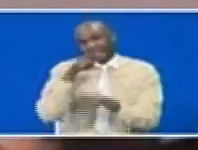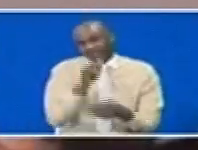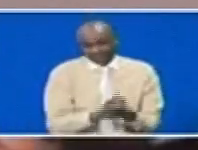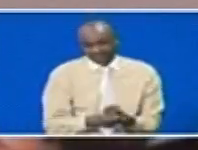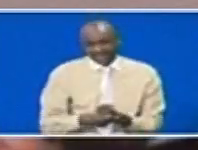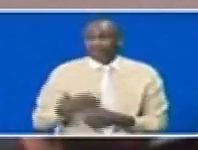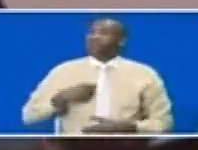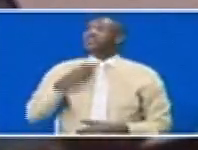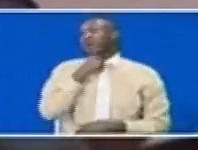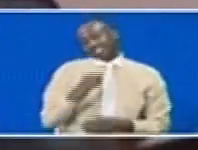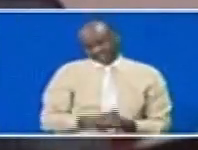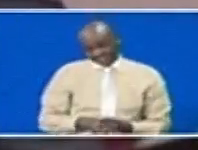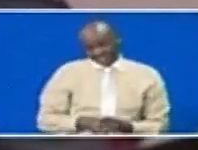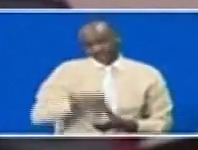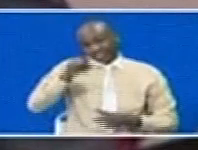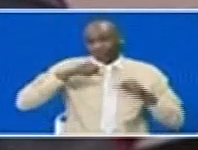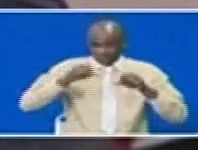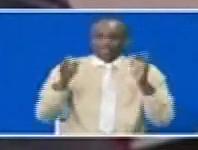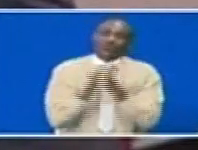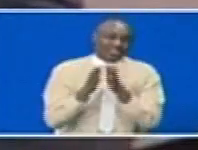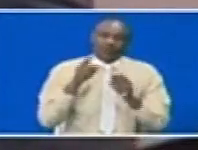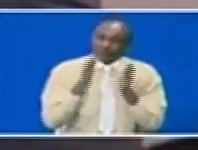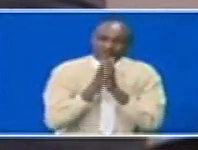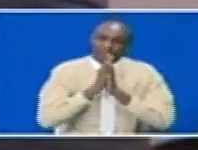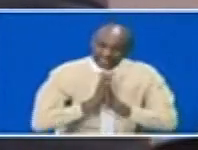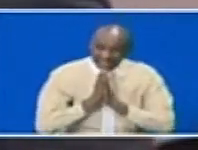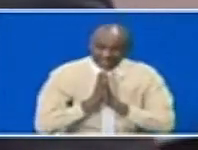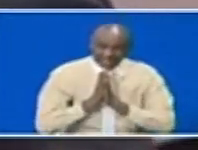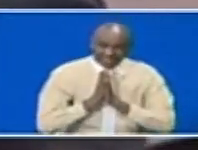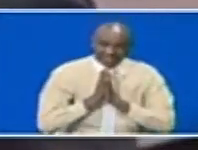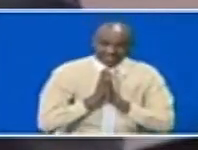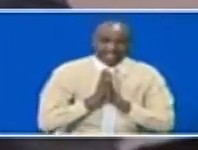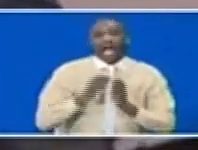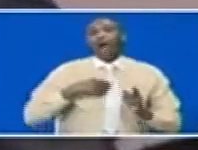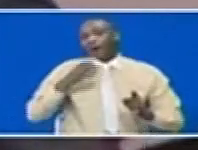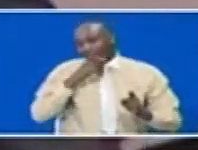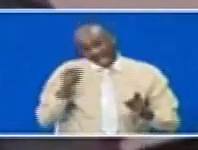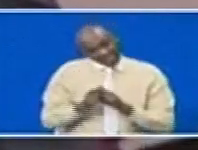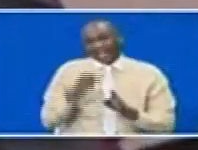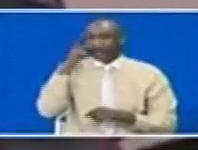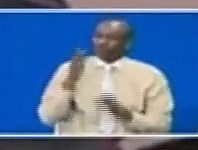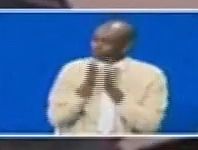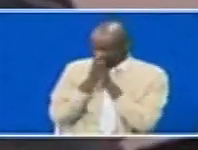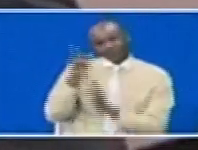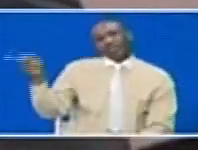nataka muendelee na maombi. Na hata ndugu yetu Kalonzo mumuombe.